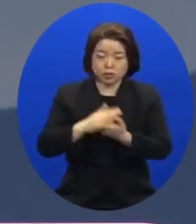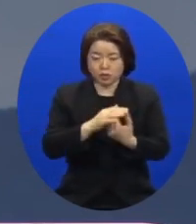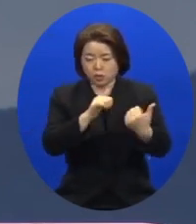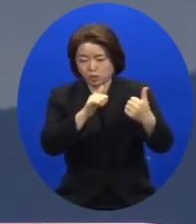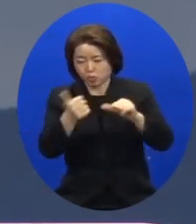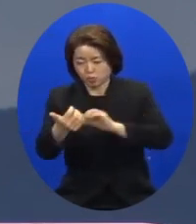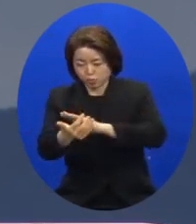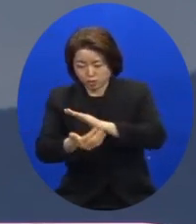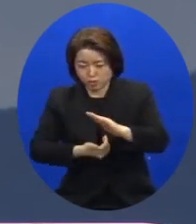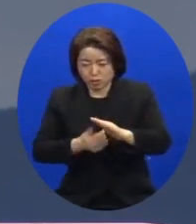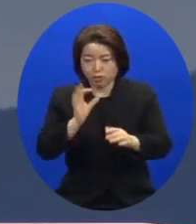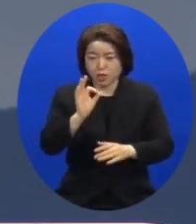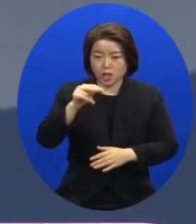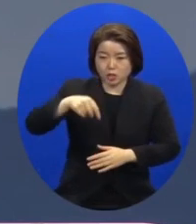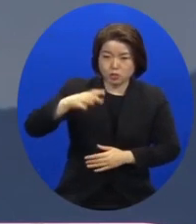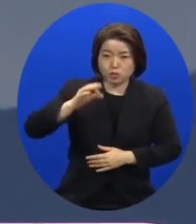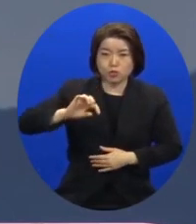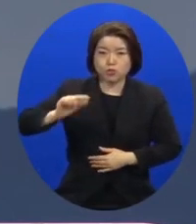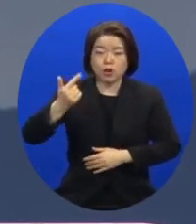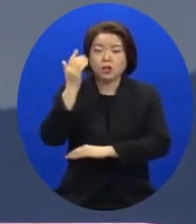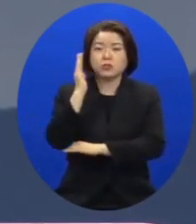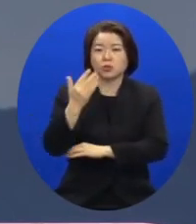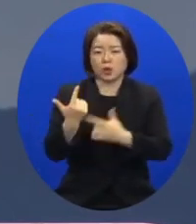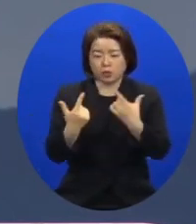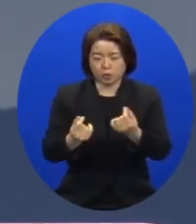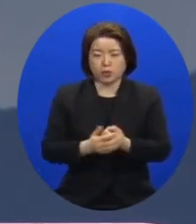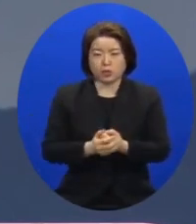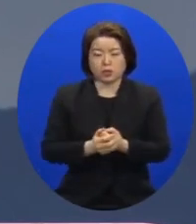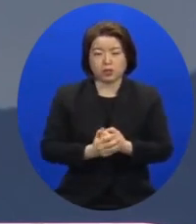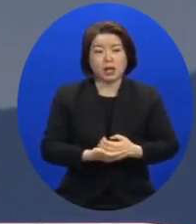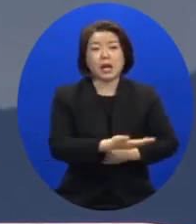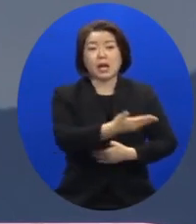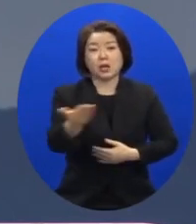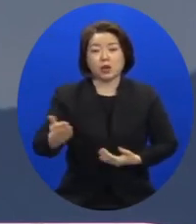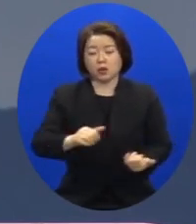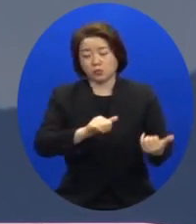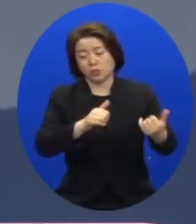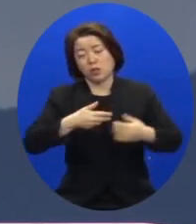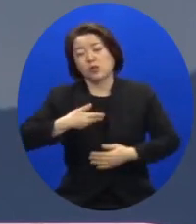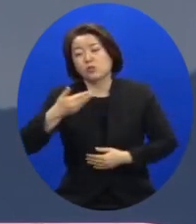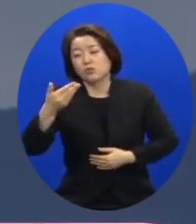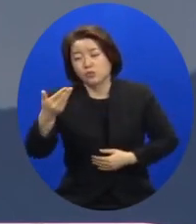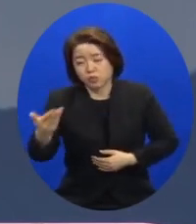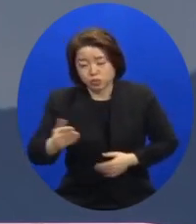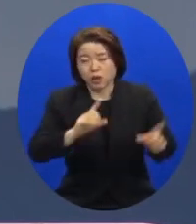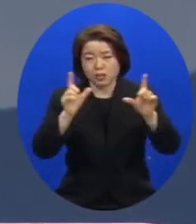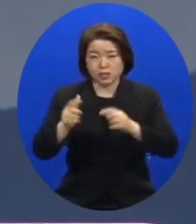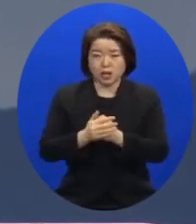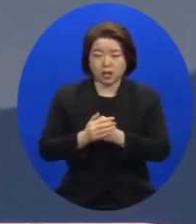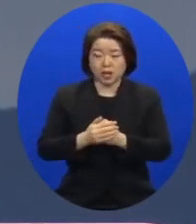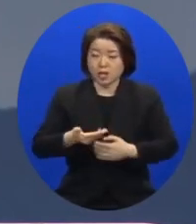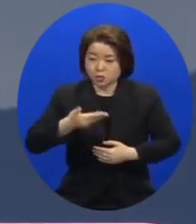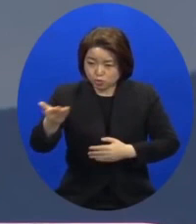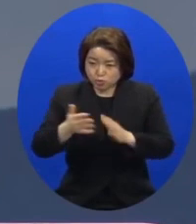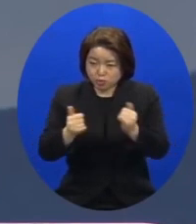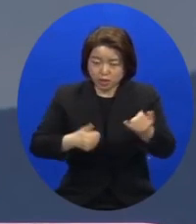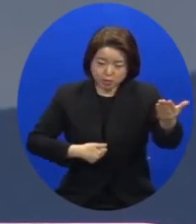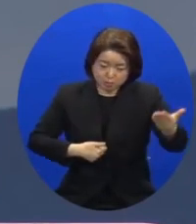같았습니다 여러분 죽어 사십시오 주는 자가 받는 자보다 복이 있습니다